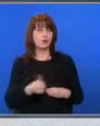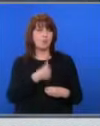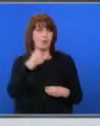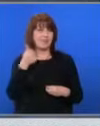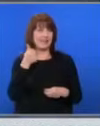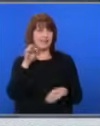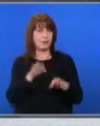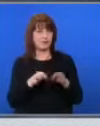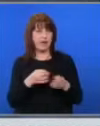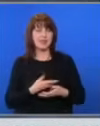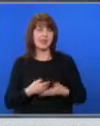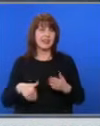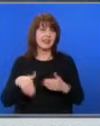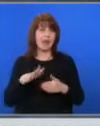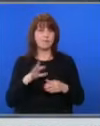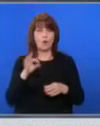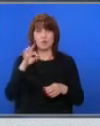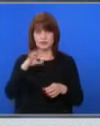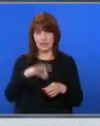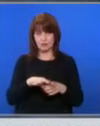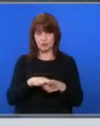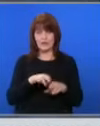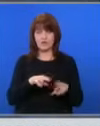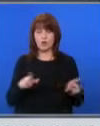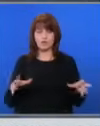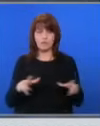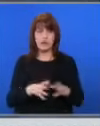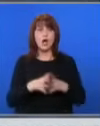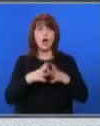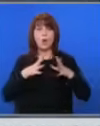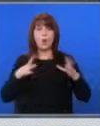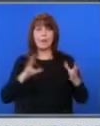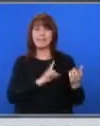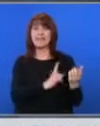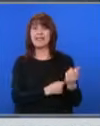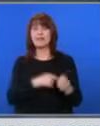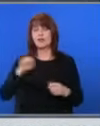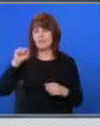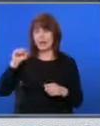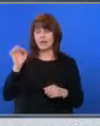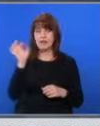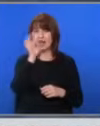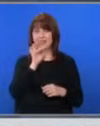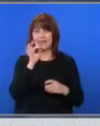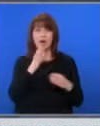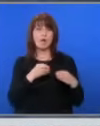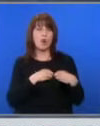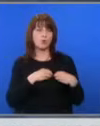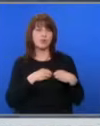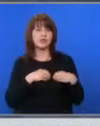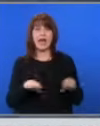с най-много гласове в Народното събрание, най-голямата и най-силната партия, няма усещането